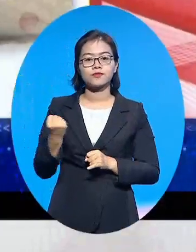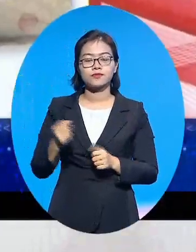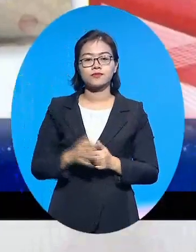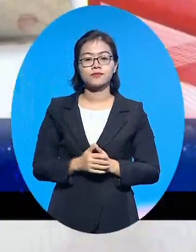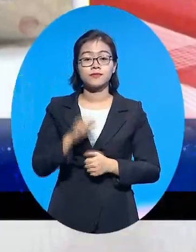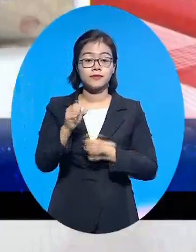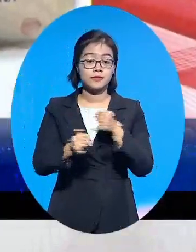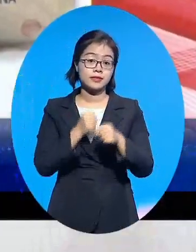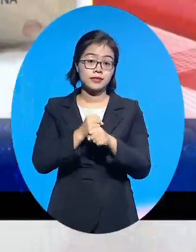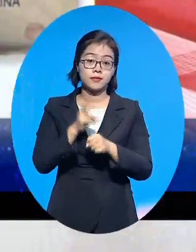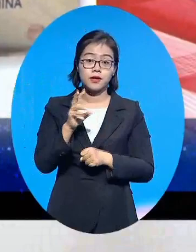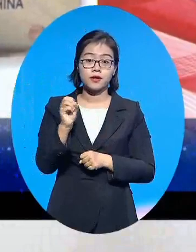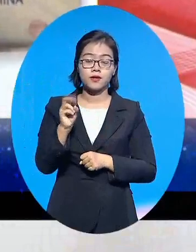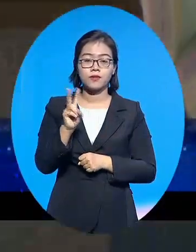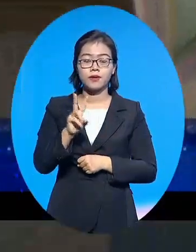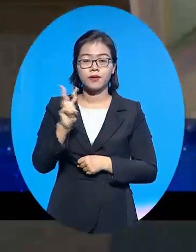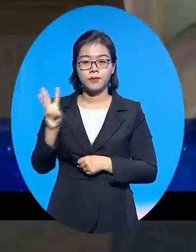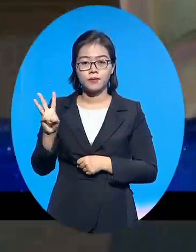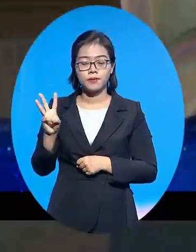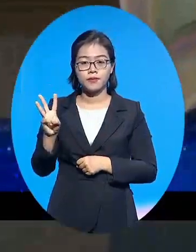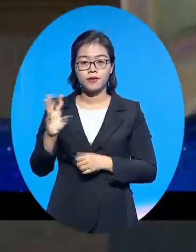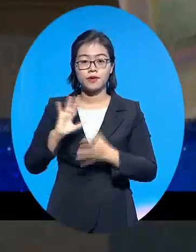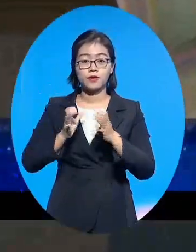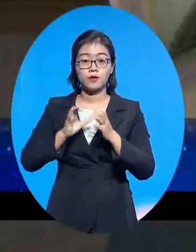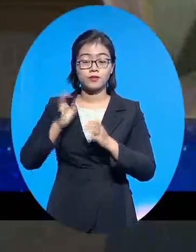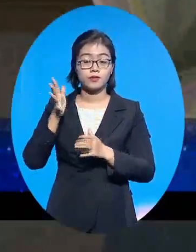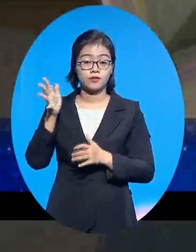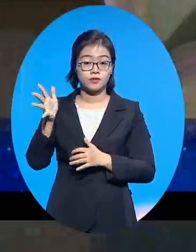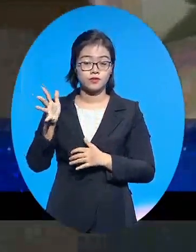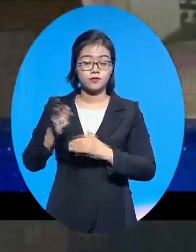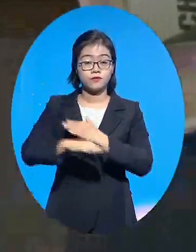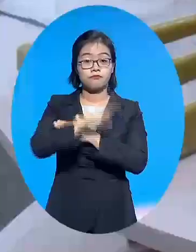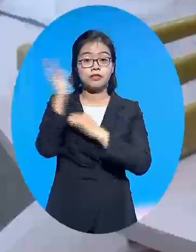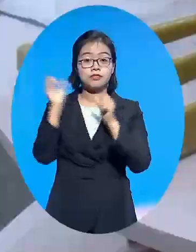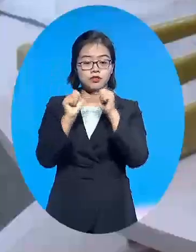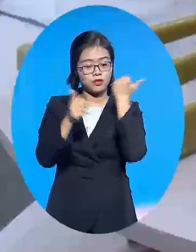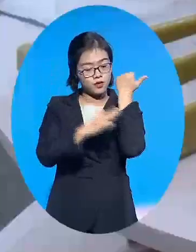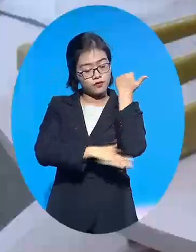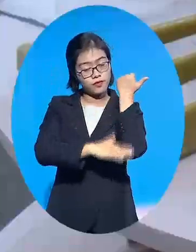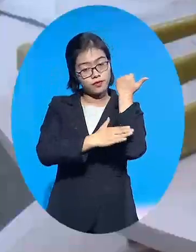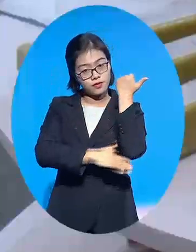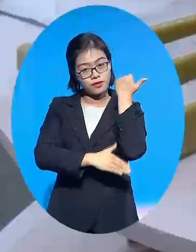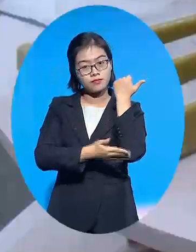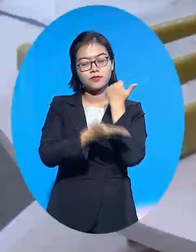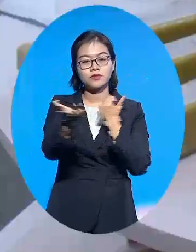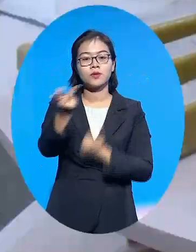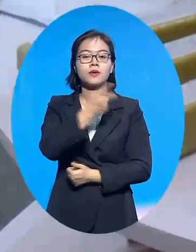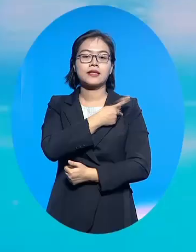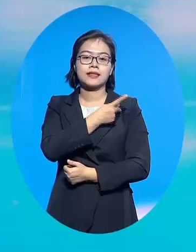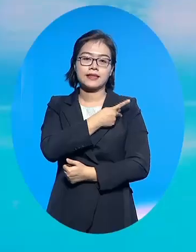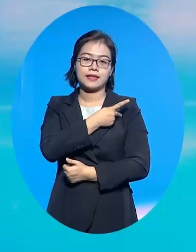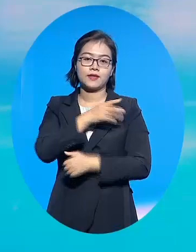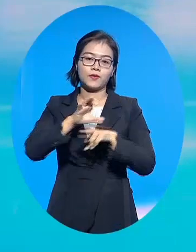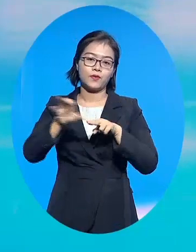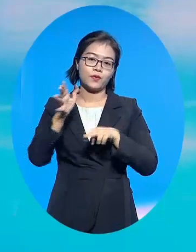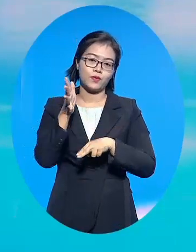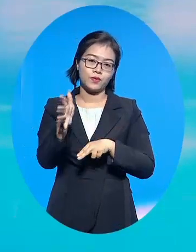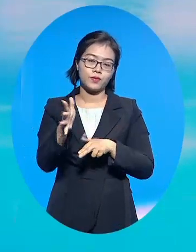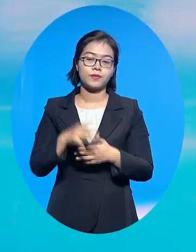Atlantic Việt Nam sẽ phát triển tại thị trường khu vực phía Nam nhằm đáp ứng nhu cầu của đa dạng khách hàng